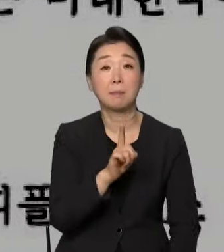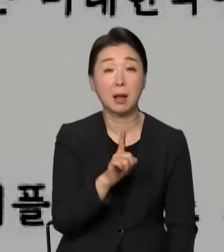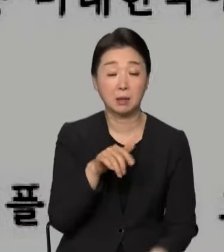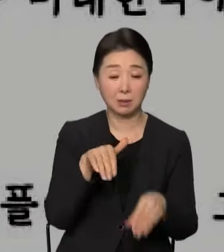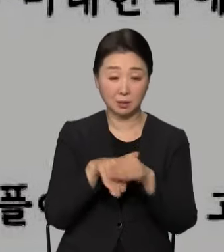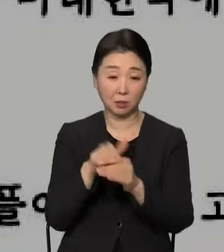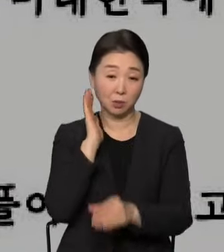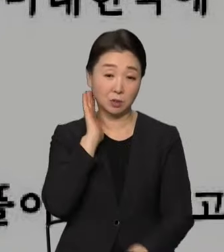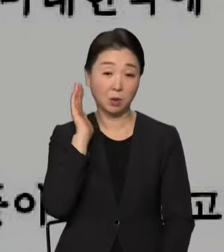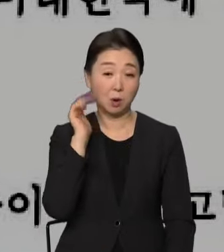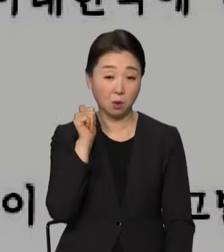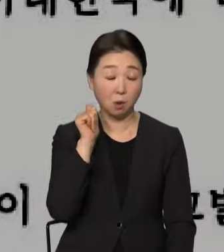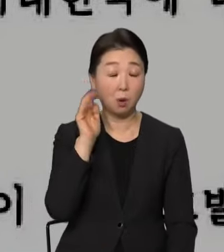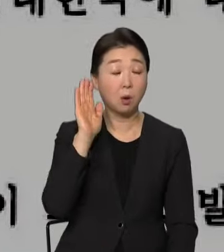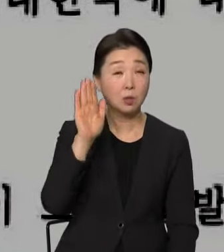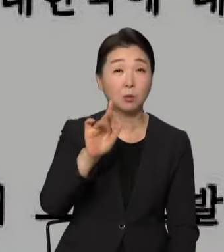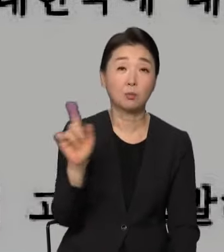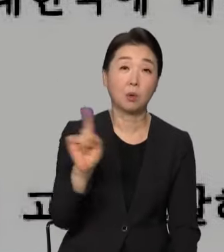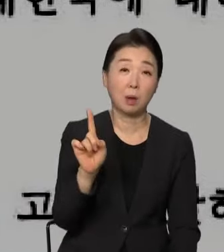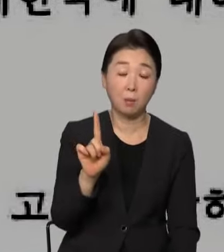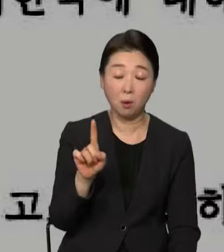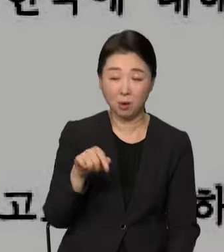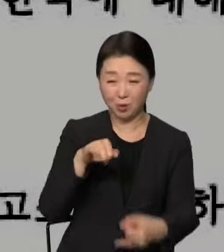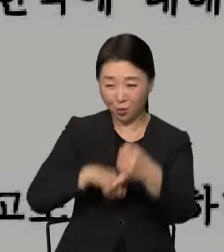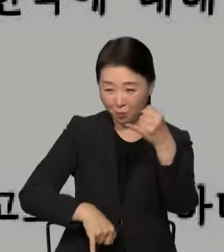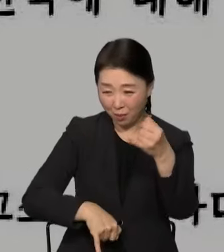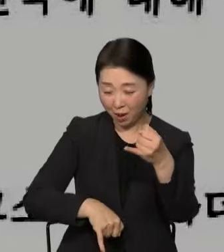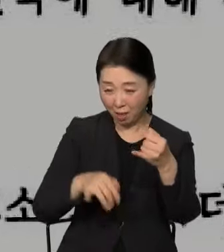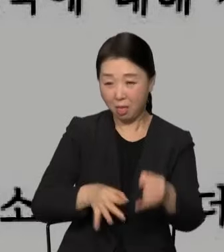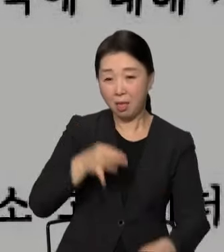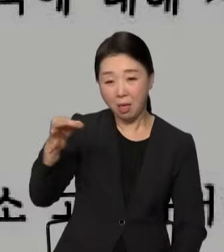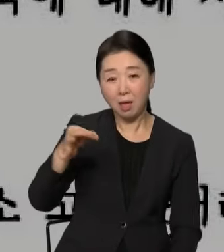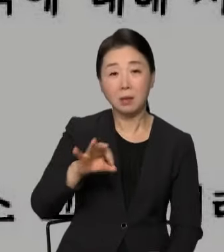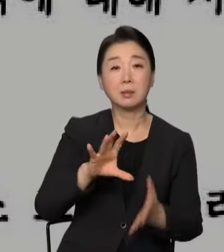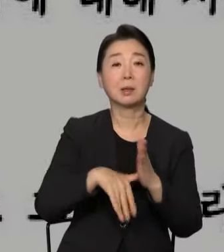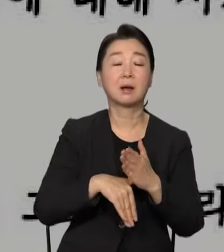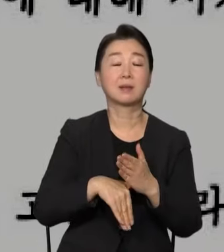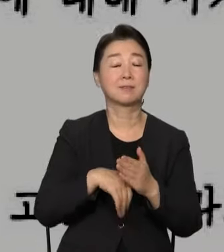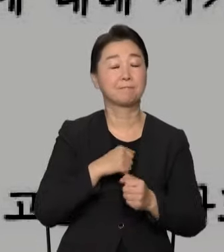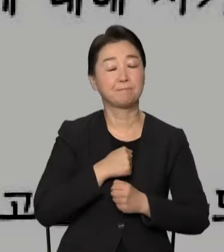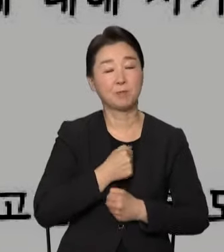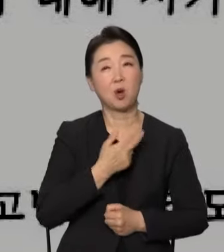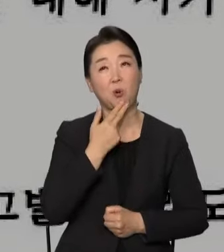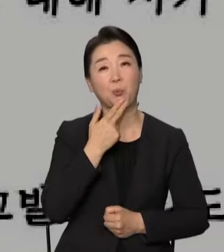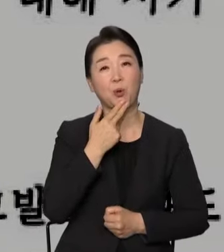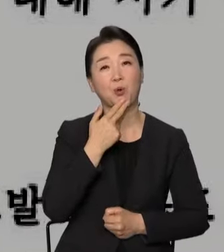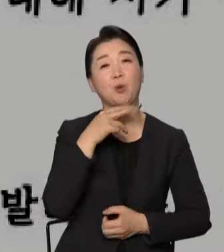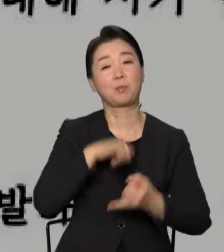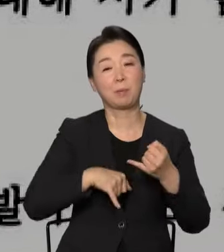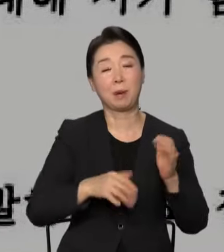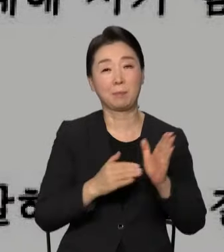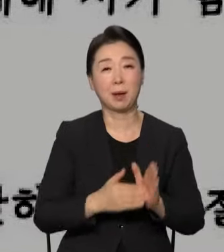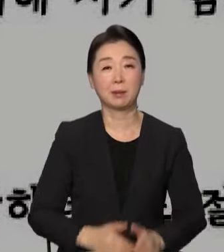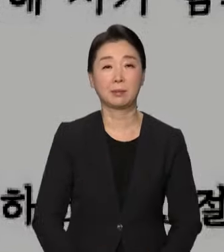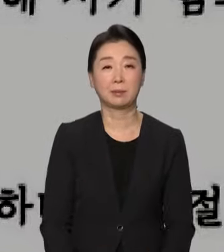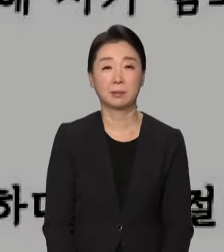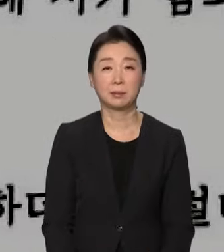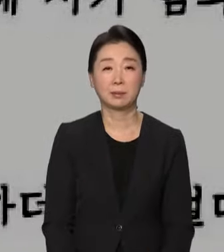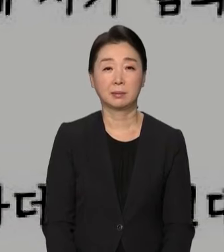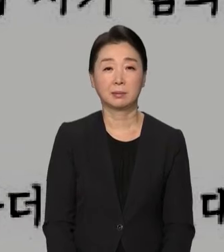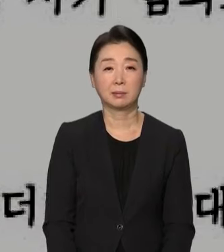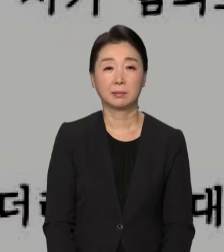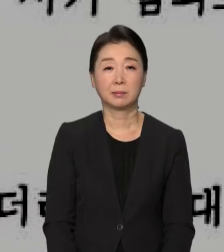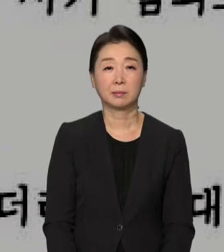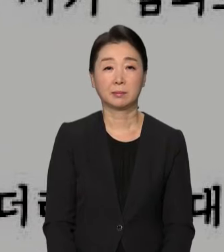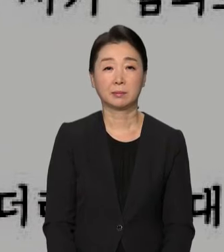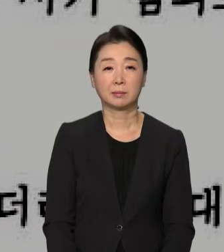이후 미수금을 변제하겠다는 약속이 그 당시까지 지켜지지 않았다는 의미로 넣은 문구라고 민주당 측은 설명했습니다.